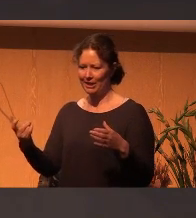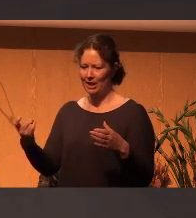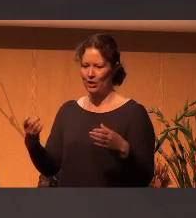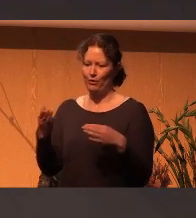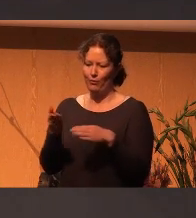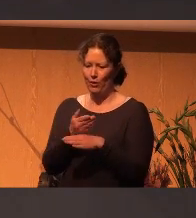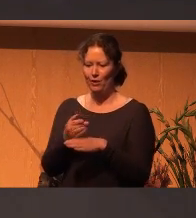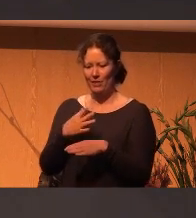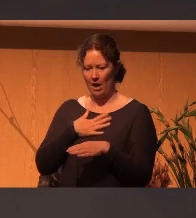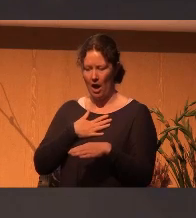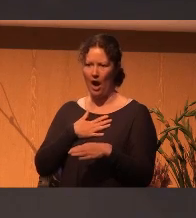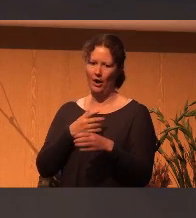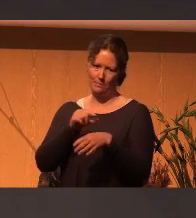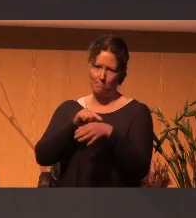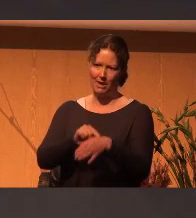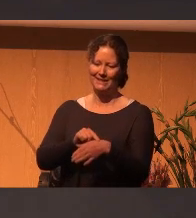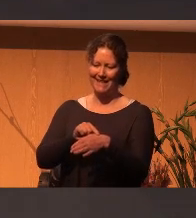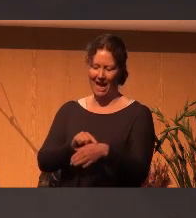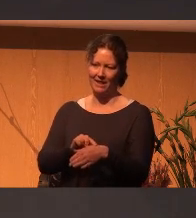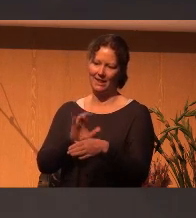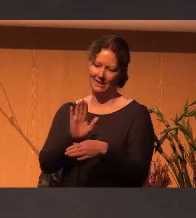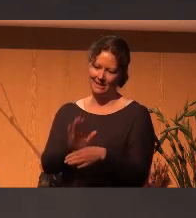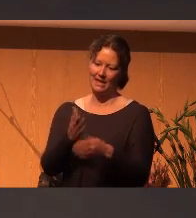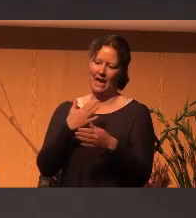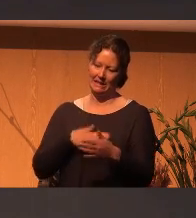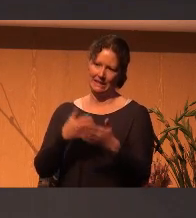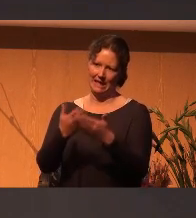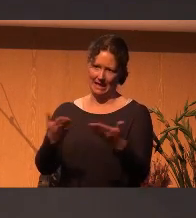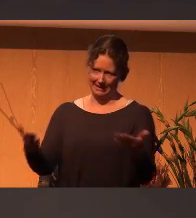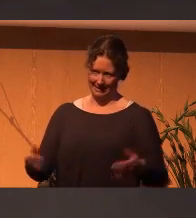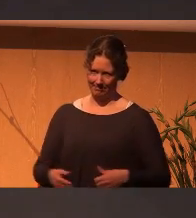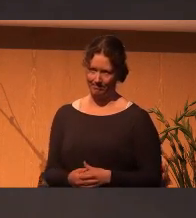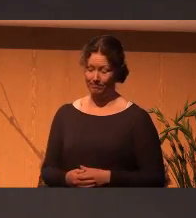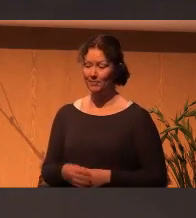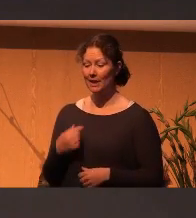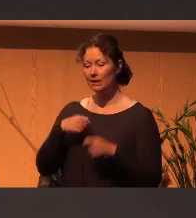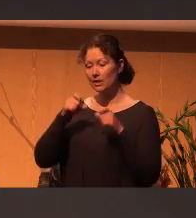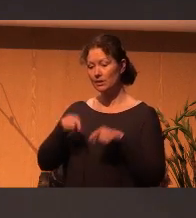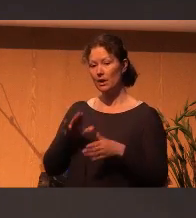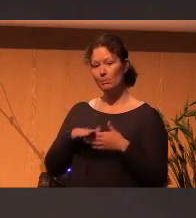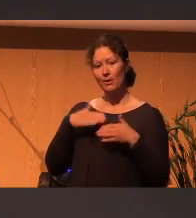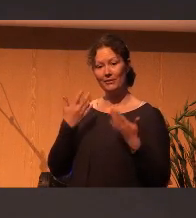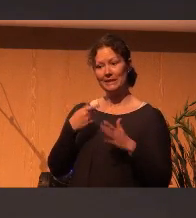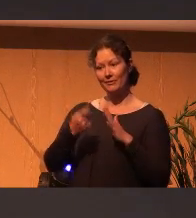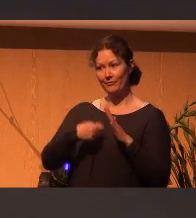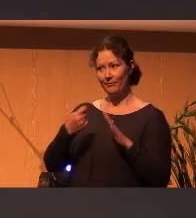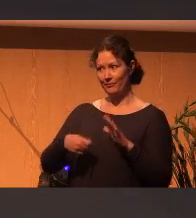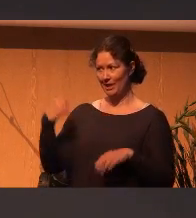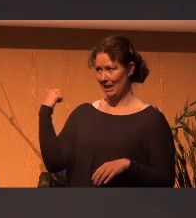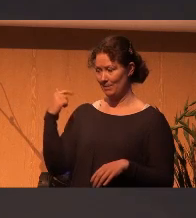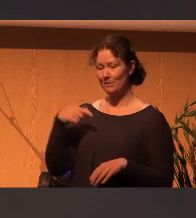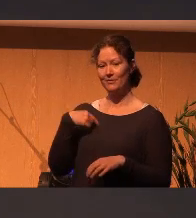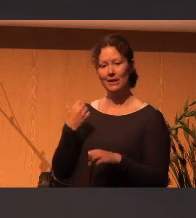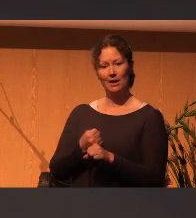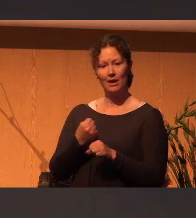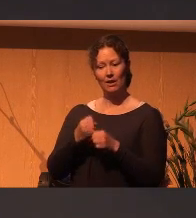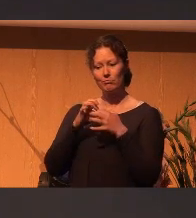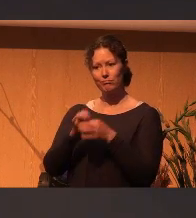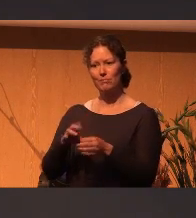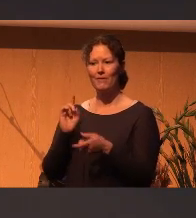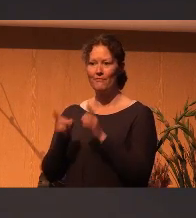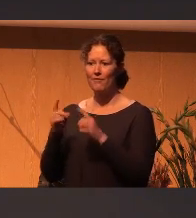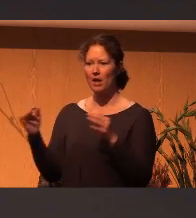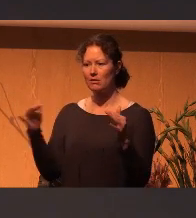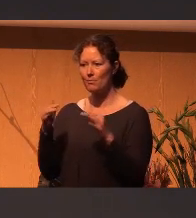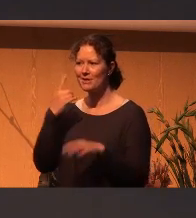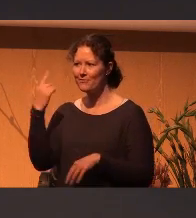har pasientens helsetjeneste. Jeg skal starte med å vise en liten film som vi laget I forbindelse med valgkampen I